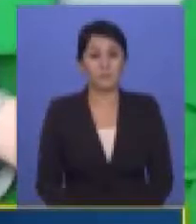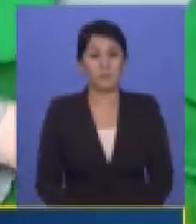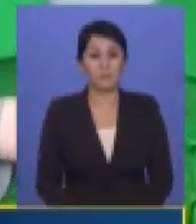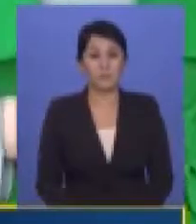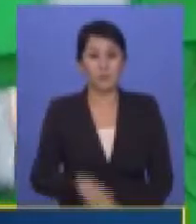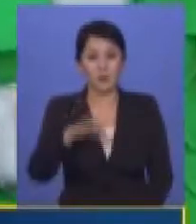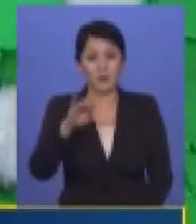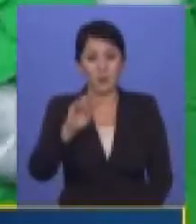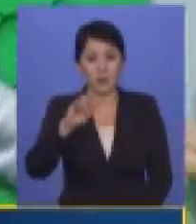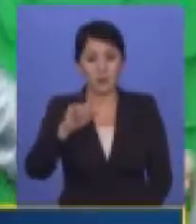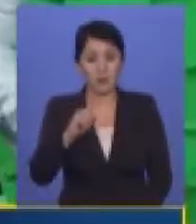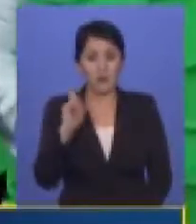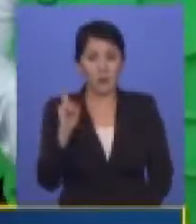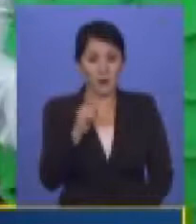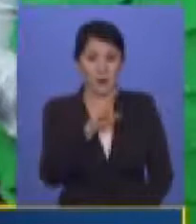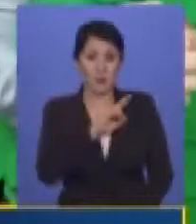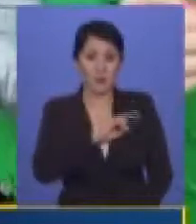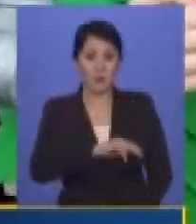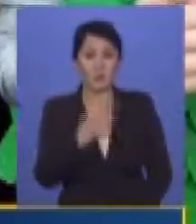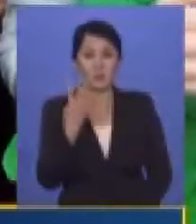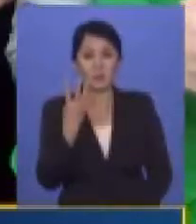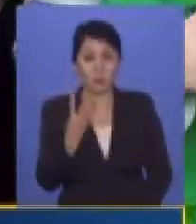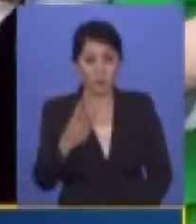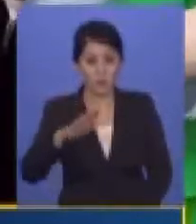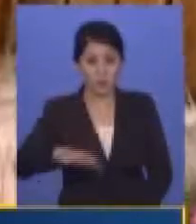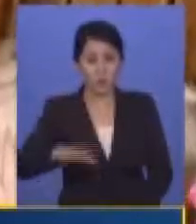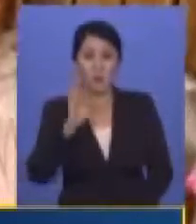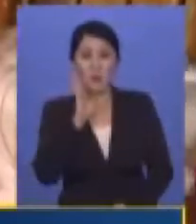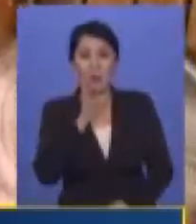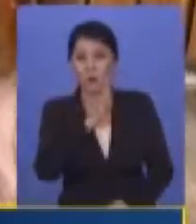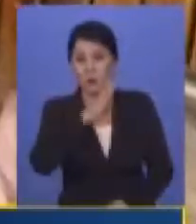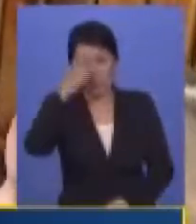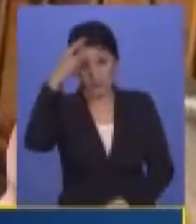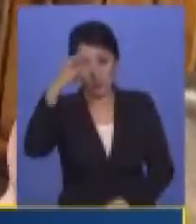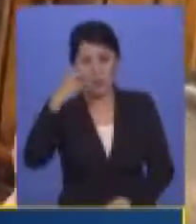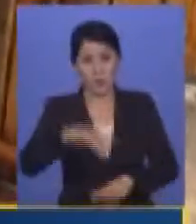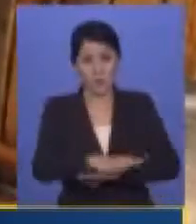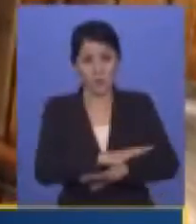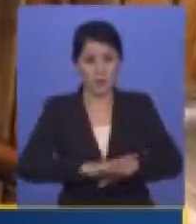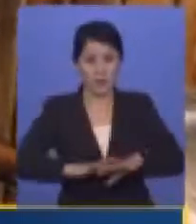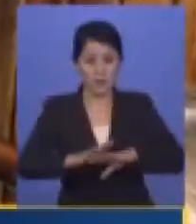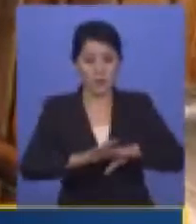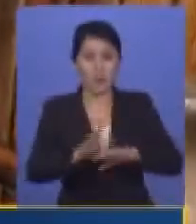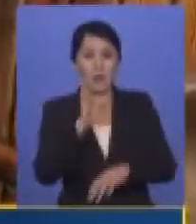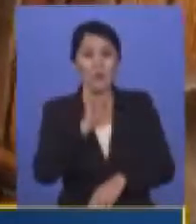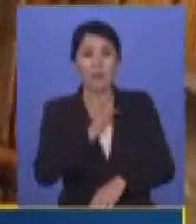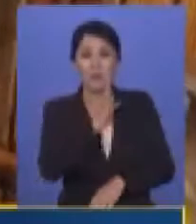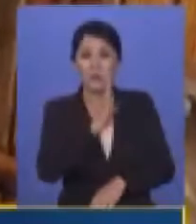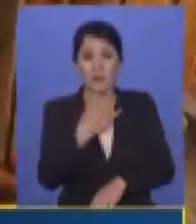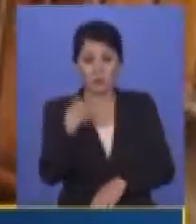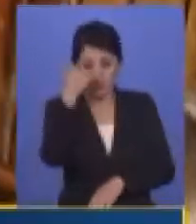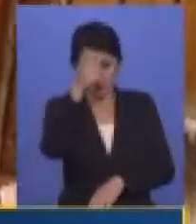Әсел Исқақова үй шаруасымен айналысатын 4 баланың анасы. Многодетный Қазақстан қоғамдық бірлестігі келіншекке 5 жыл